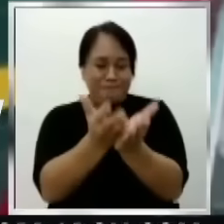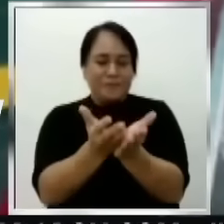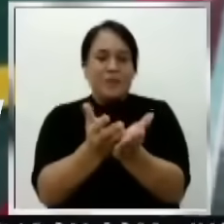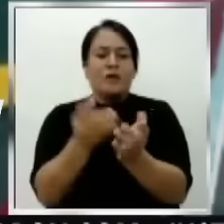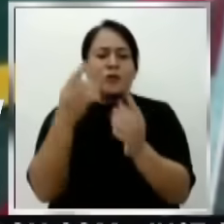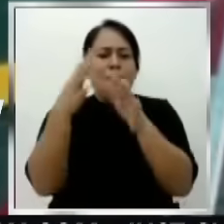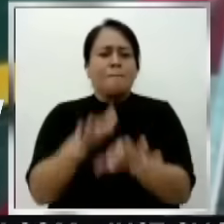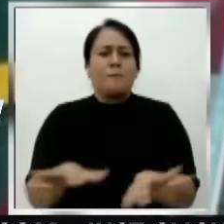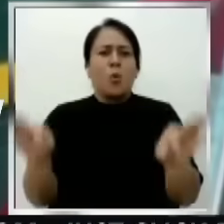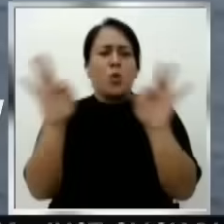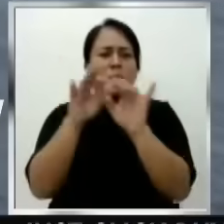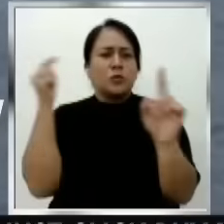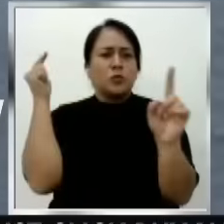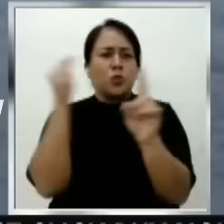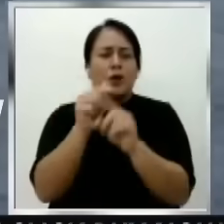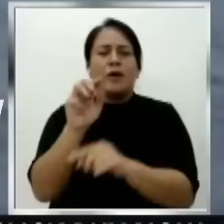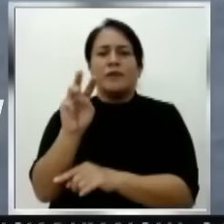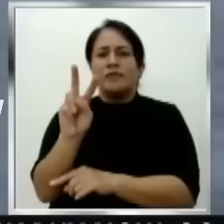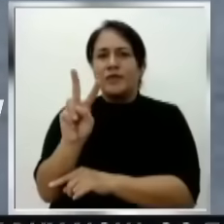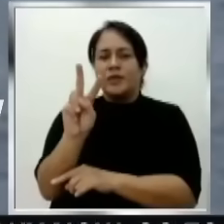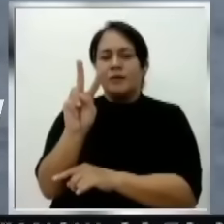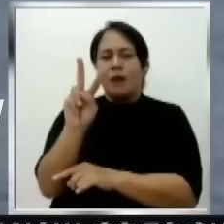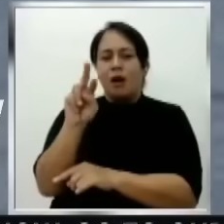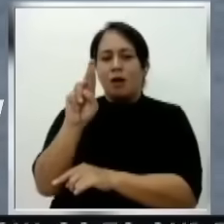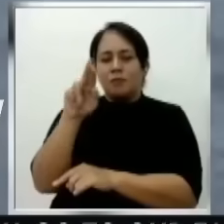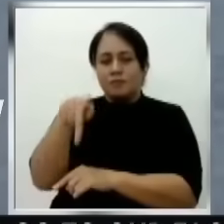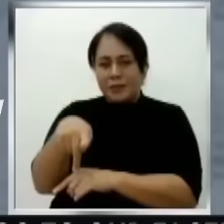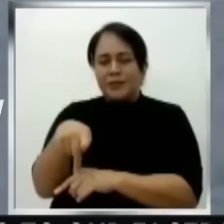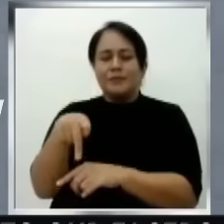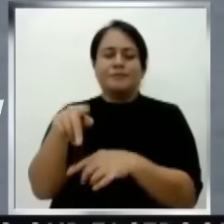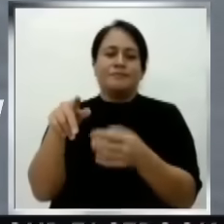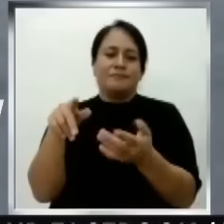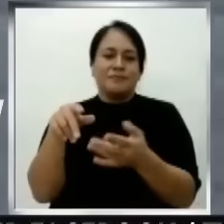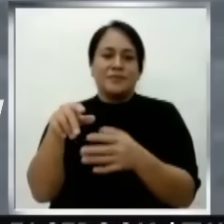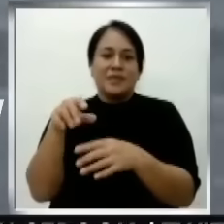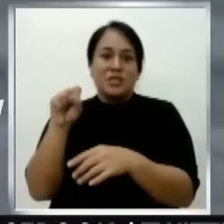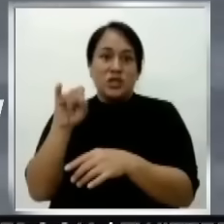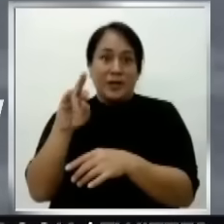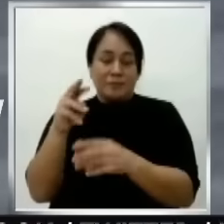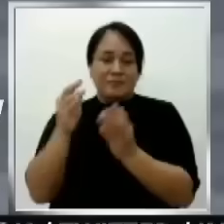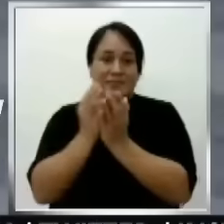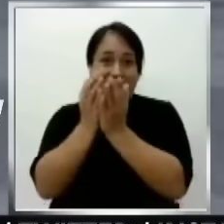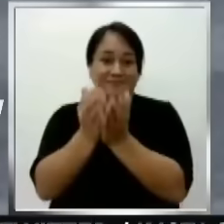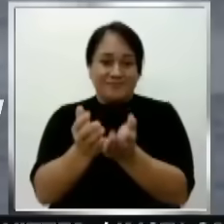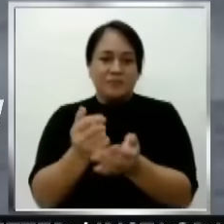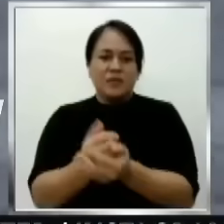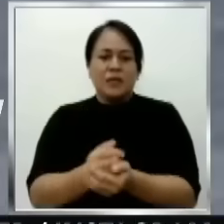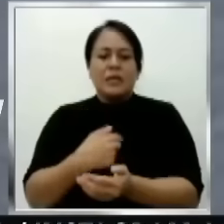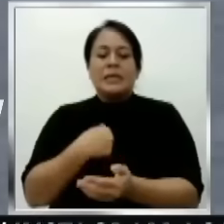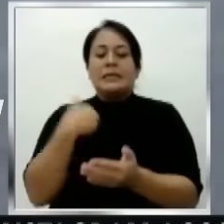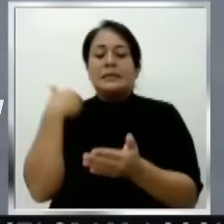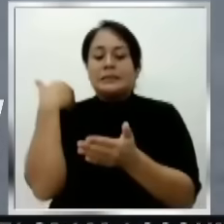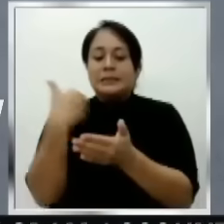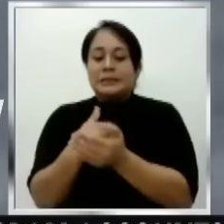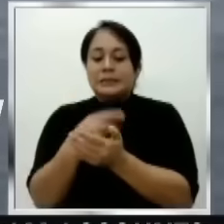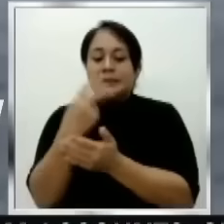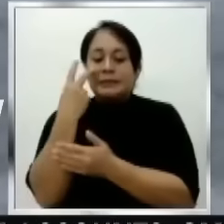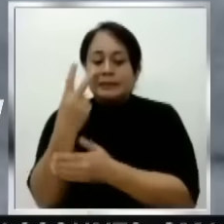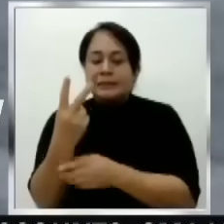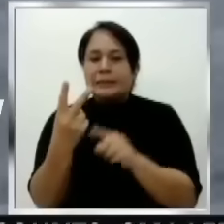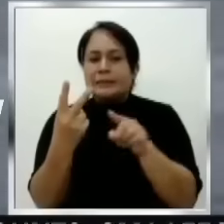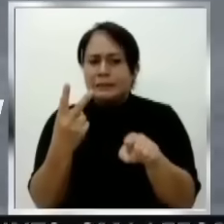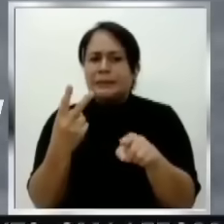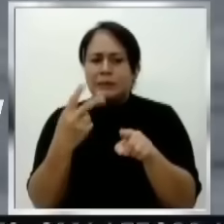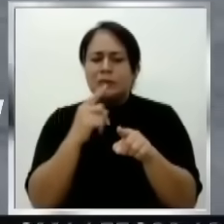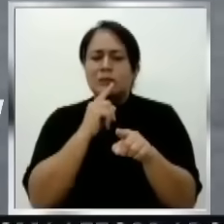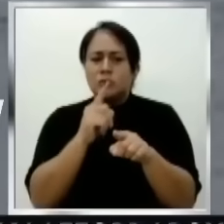misyon sa BRP Sierra Madre. Ayon sa isang mapagkakatiwala ang source, bago makalapit sa Ayungin Shoal, nakasalubong ng resupply